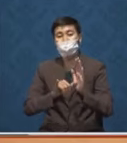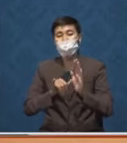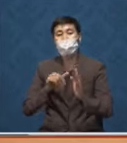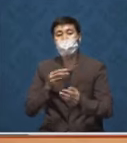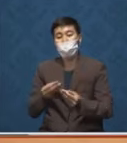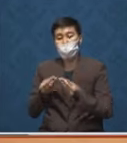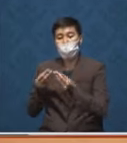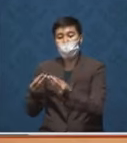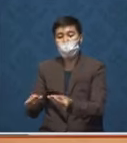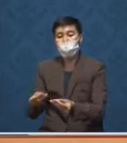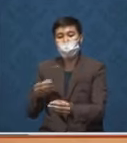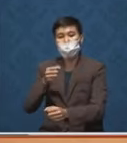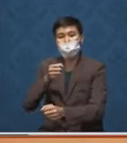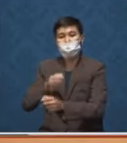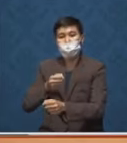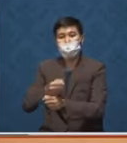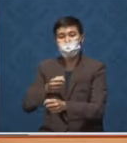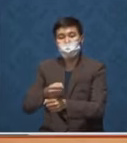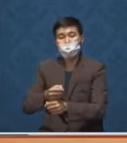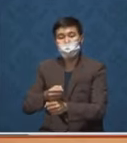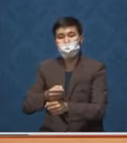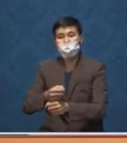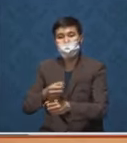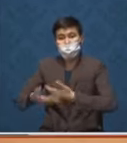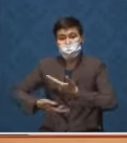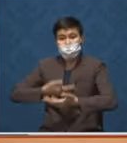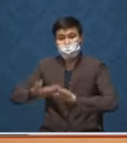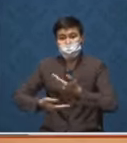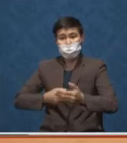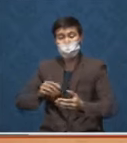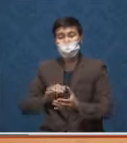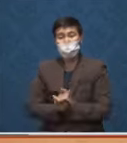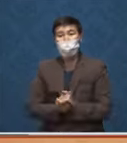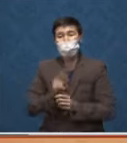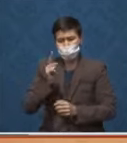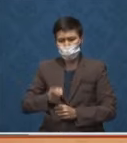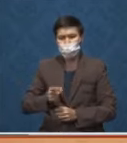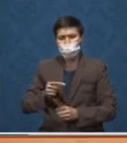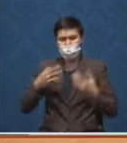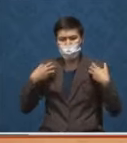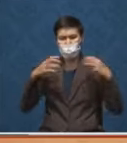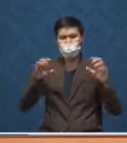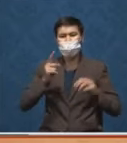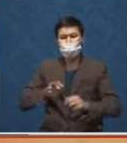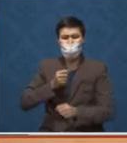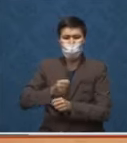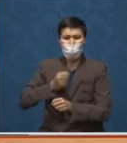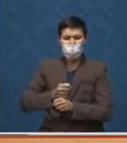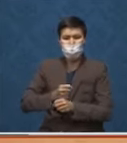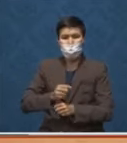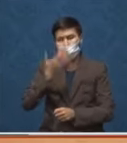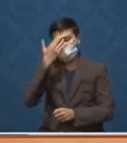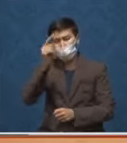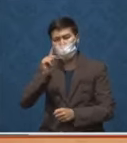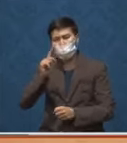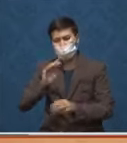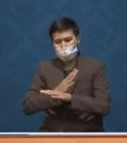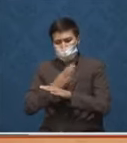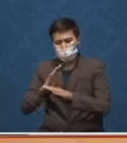ทานบางอย่างนะครับซึ่งอันนี้มันเป็นเรื่องทางนโยบายที่จำเป็นต้องทำนะเพราะในบางธุรกิจเนี่ยมันก็ไม่สามารถแข่งขันได้จ